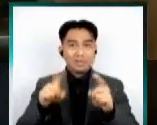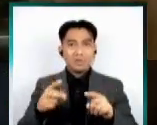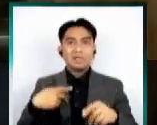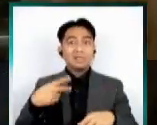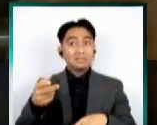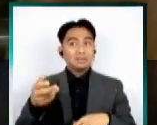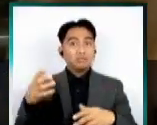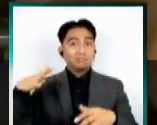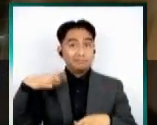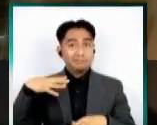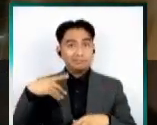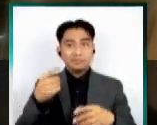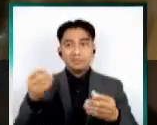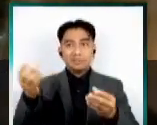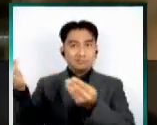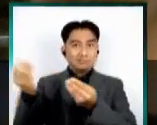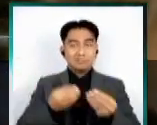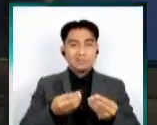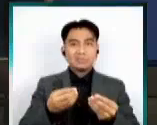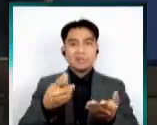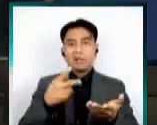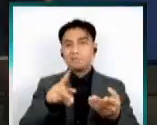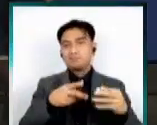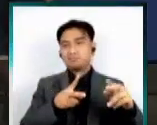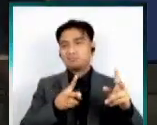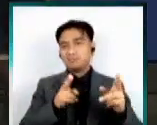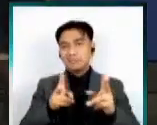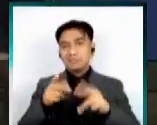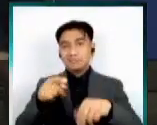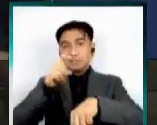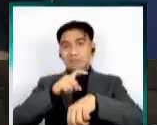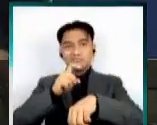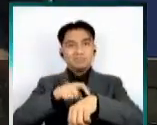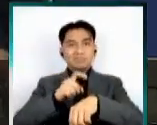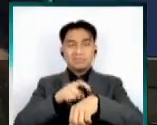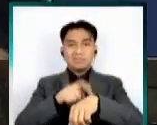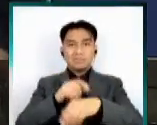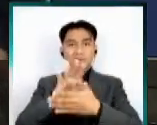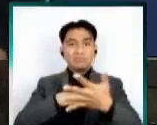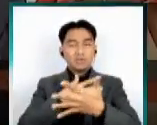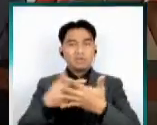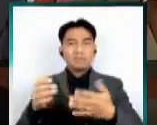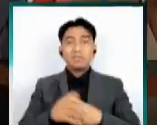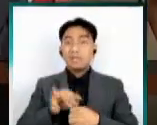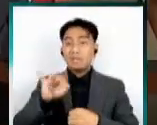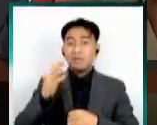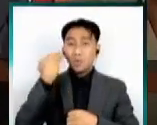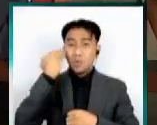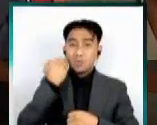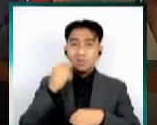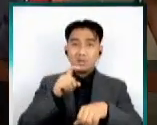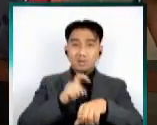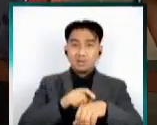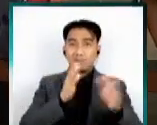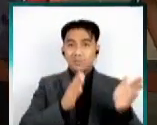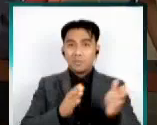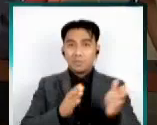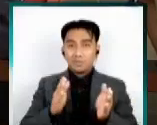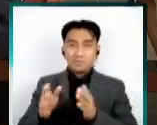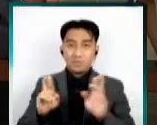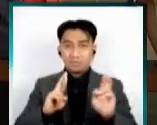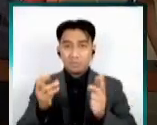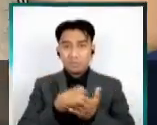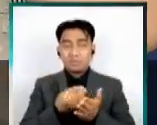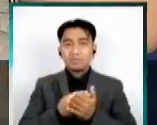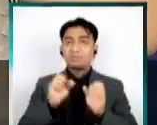na ipapadala simula sa susunod na linggo. Kung kulang pa rin ang panahon para makapaghanda ng pambayad, makipag-ugnayan